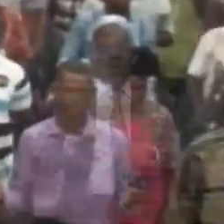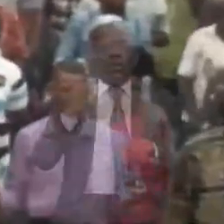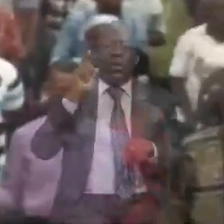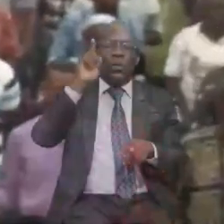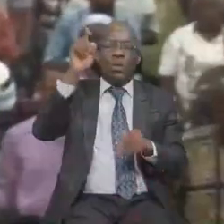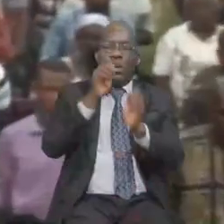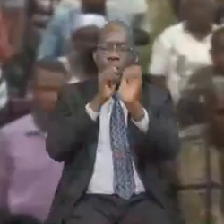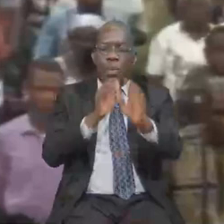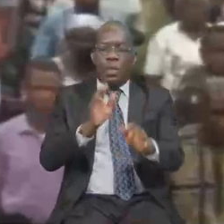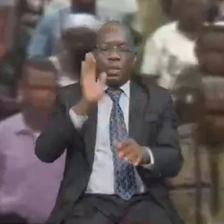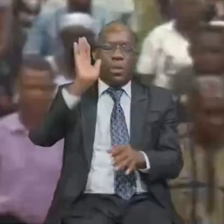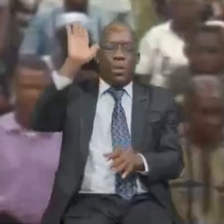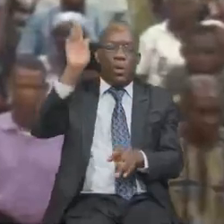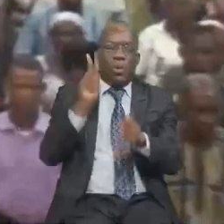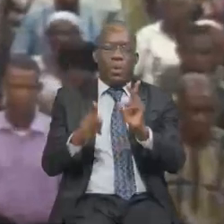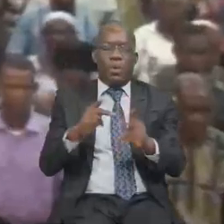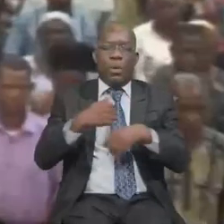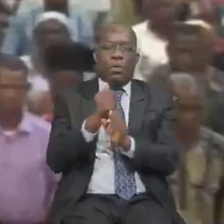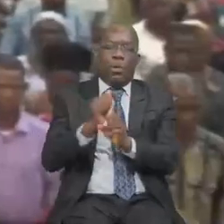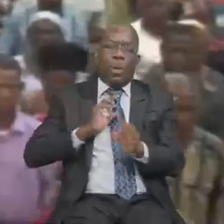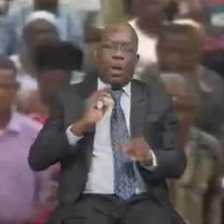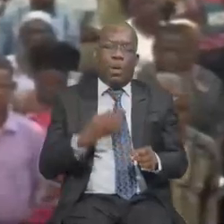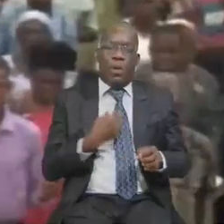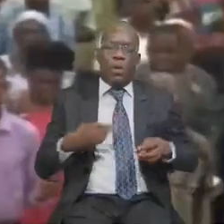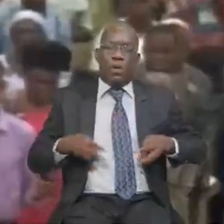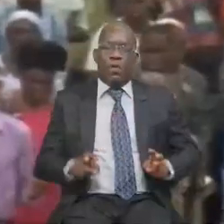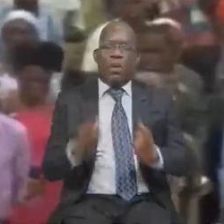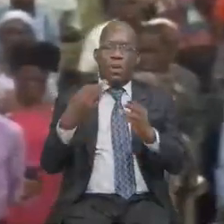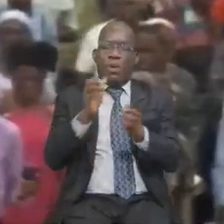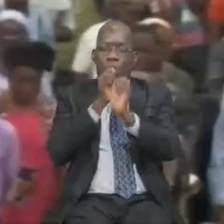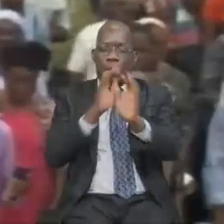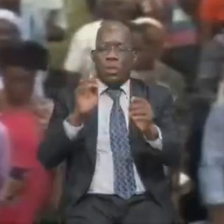peuple, fais de nous des canaux de bénédiction pour tous les autres.